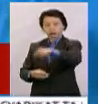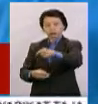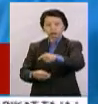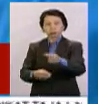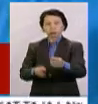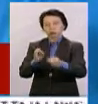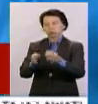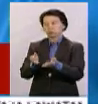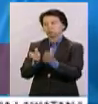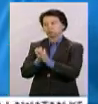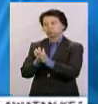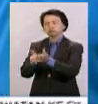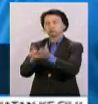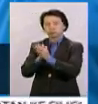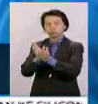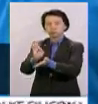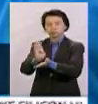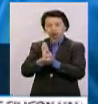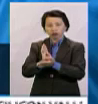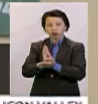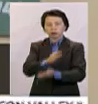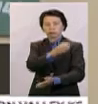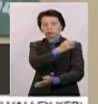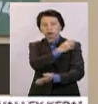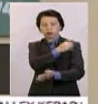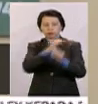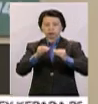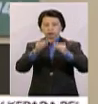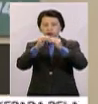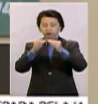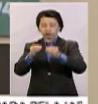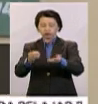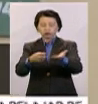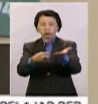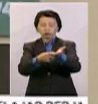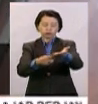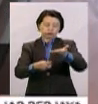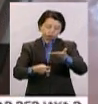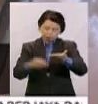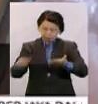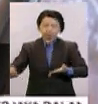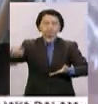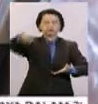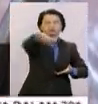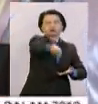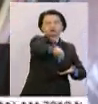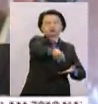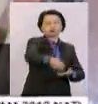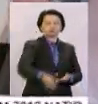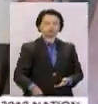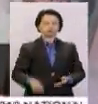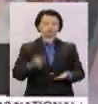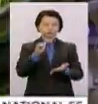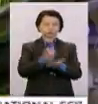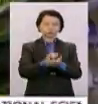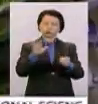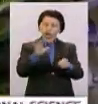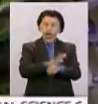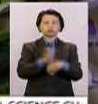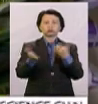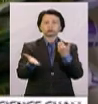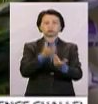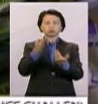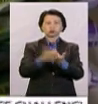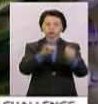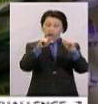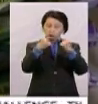minta bantuan daripada pegawai masjid. Kewujudan pusat bekalan makanan di masjid sememangnya sesuatu yang cukup memudahkan